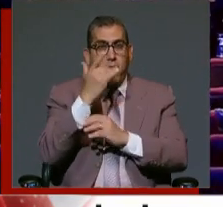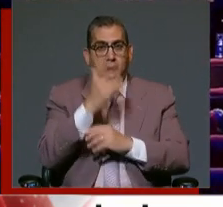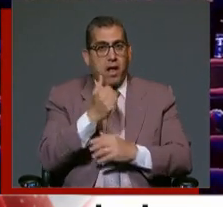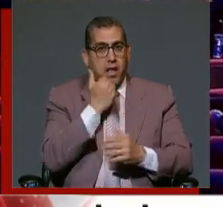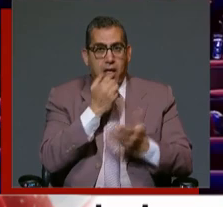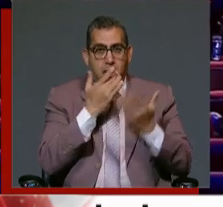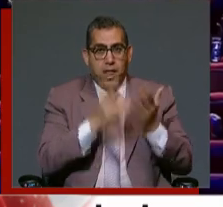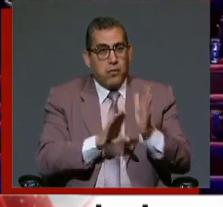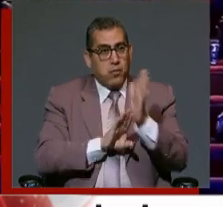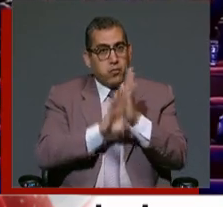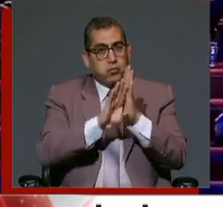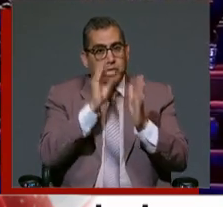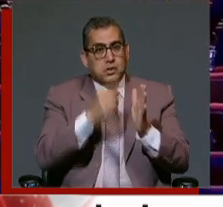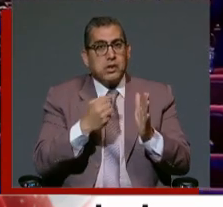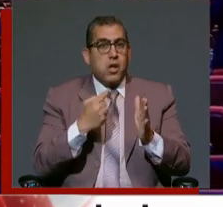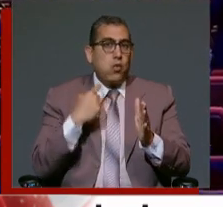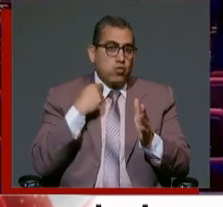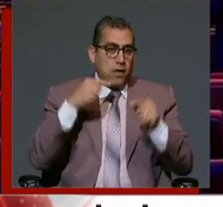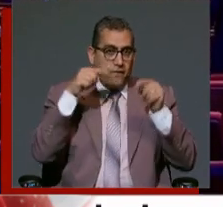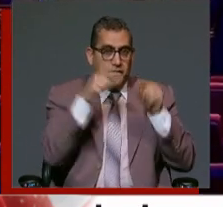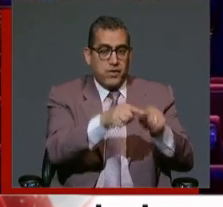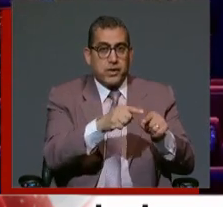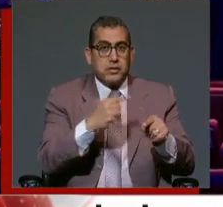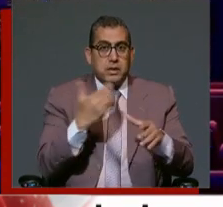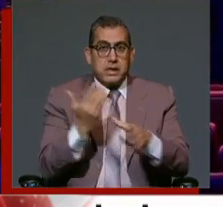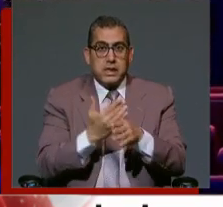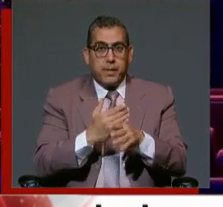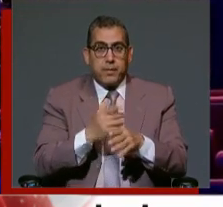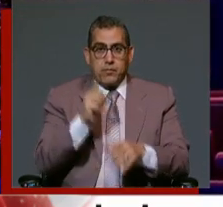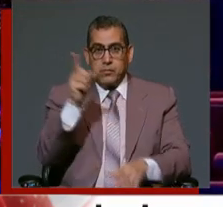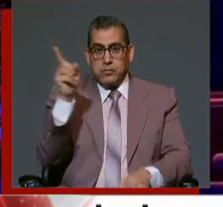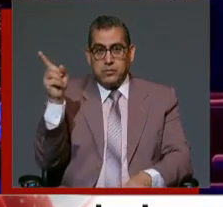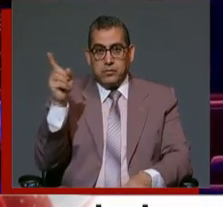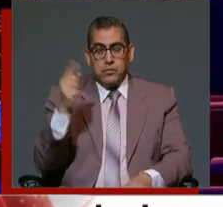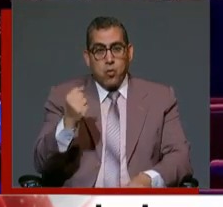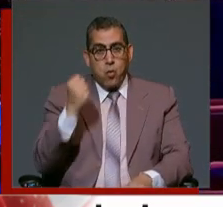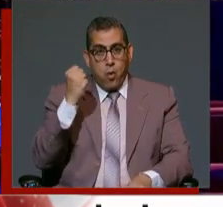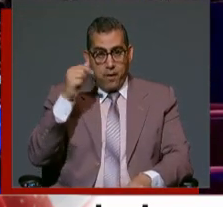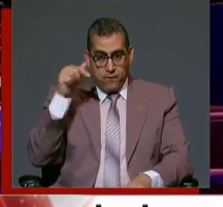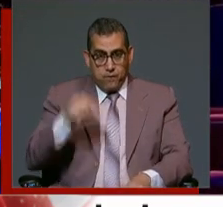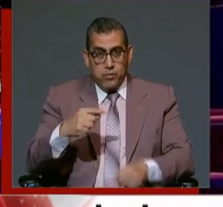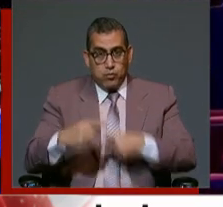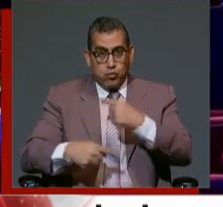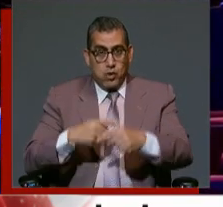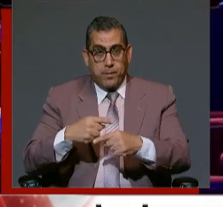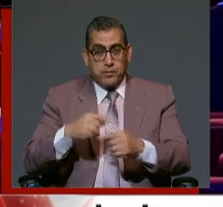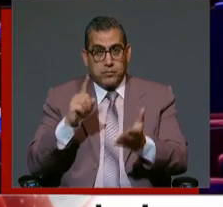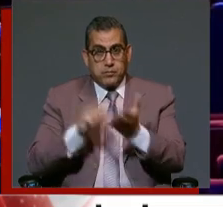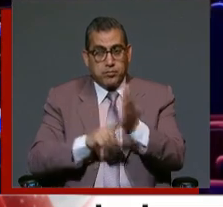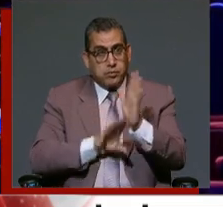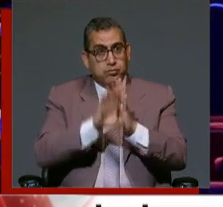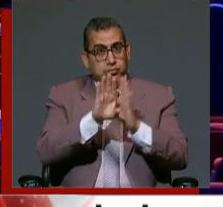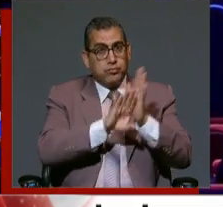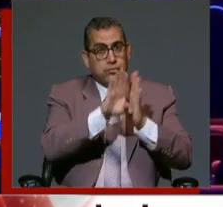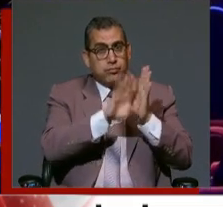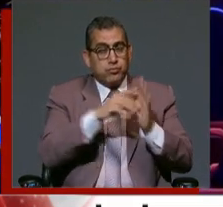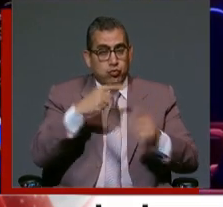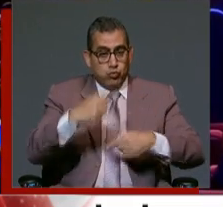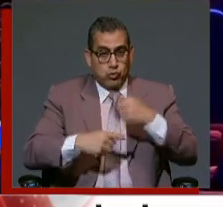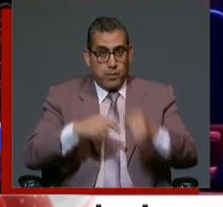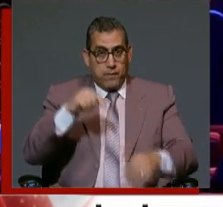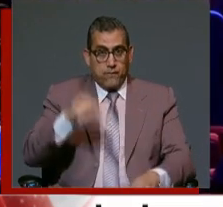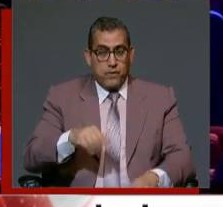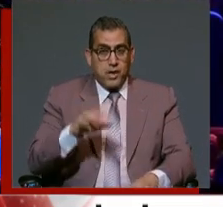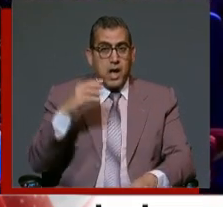الإفريقي والتحول الإفريقي إلى القدرات المستدامة والتنمية المستدامة في